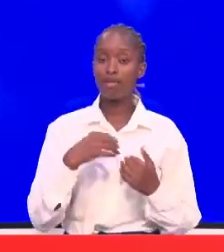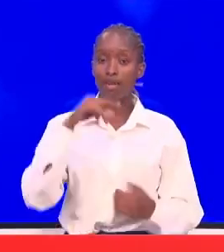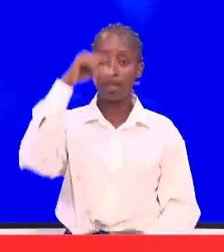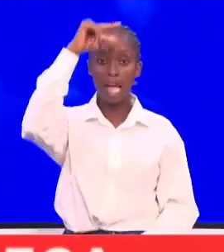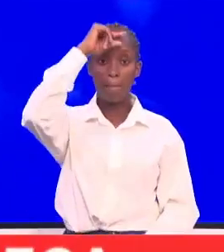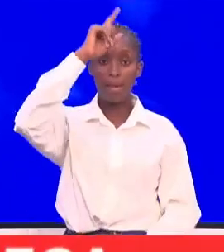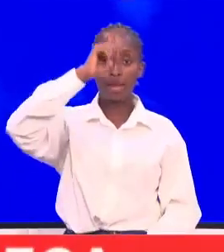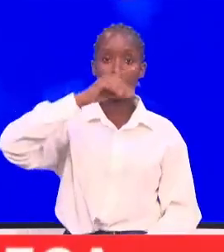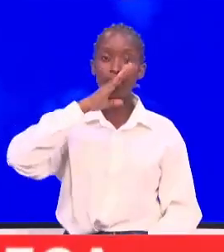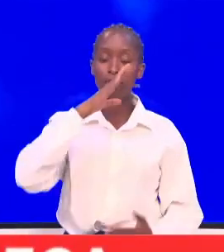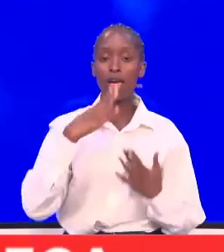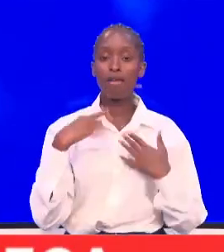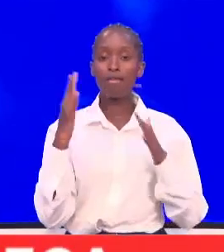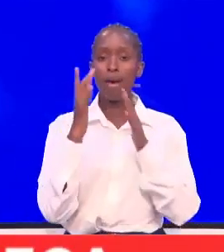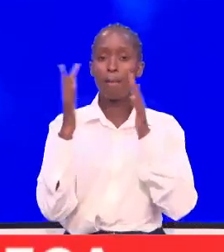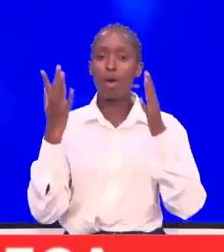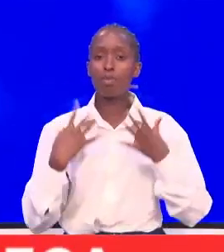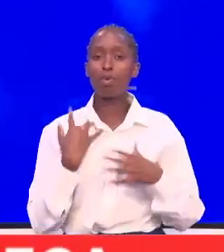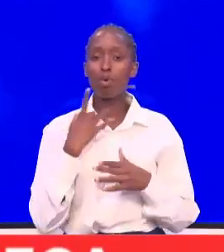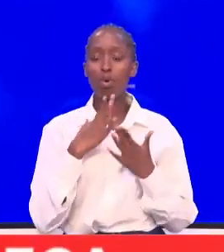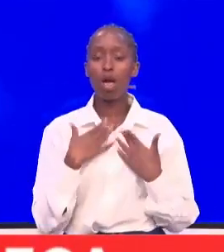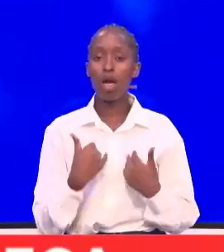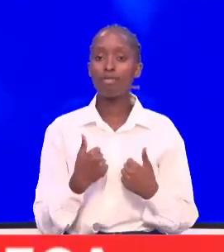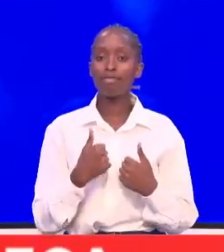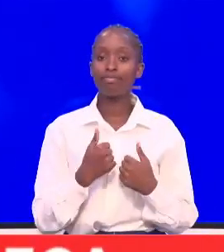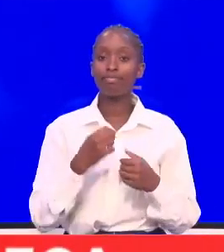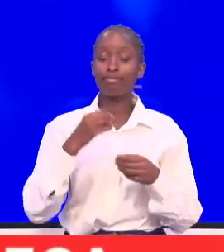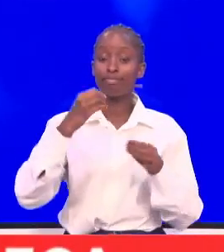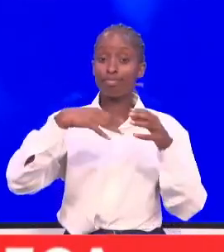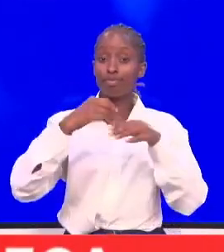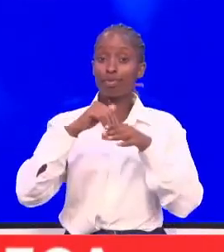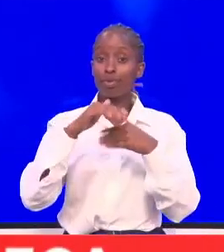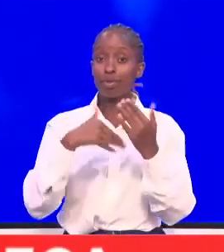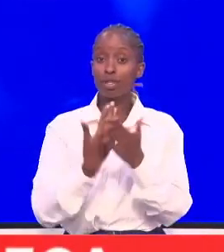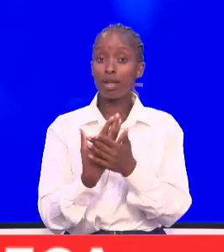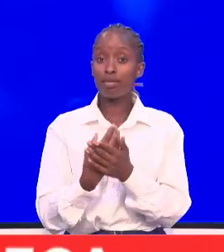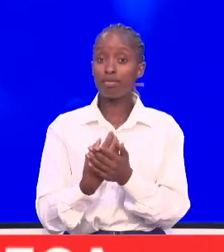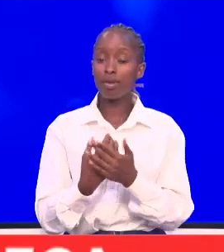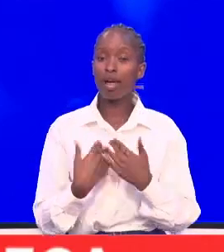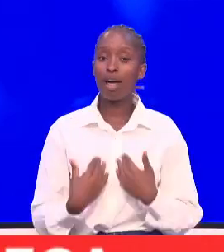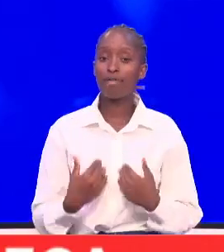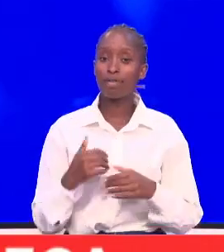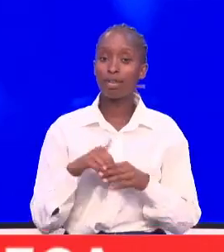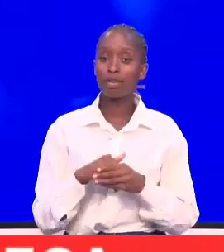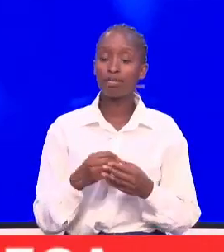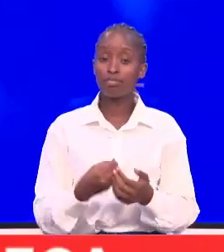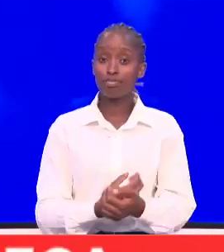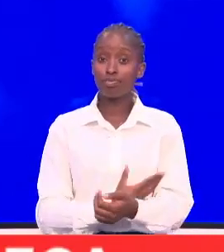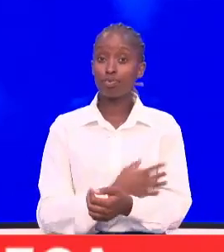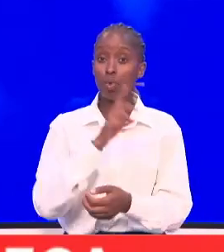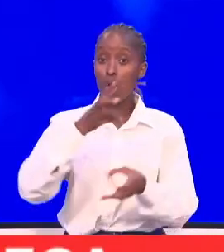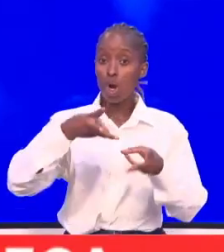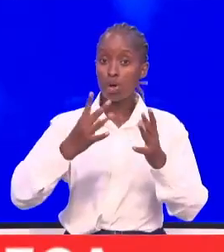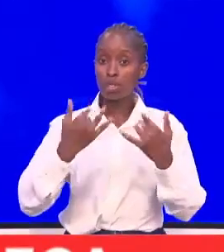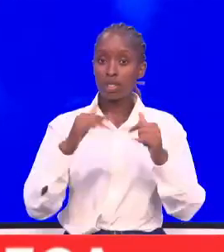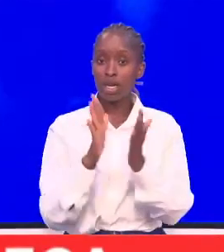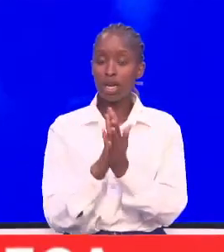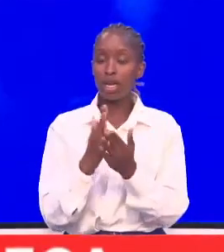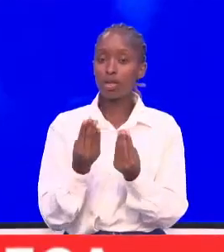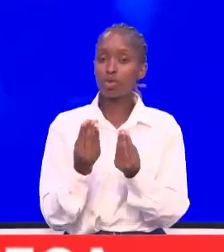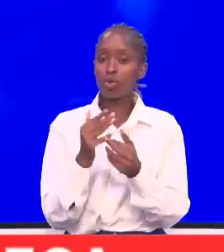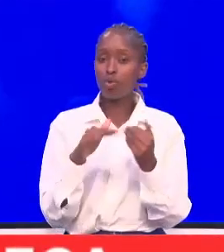pakubwa katika kuchunguza matibabu ya ugonjwa wa saratani kama njia mojawapo ya kukabili vifo vingi